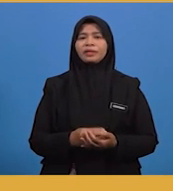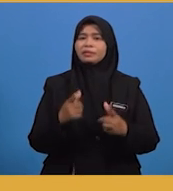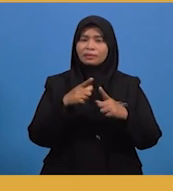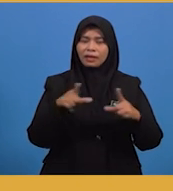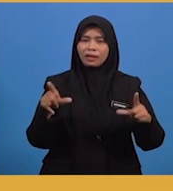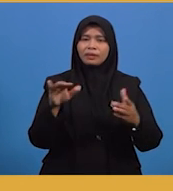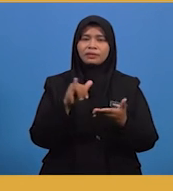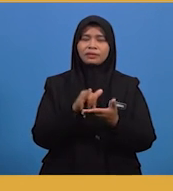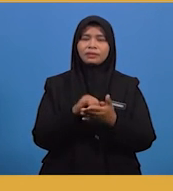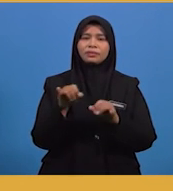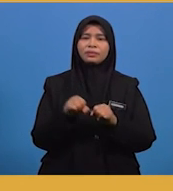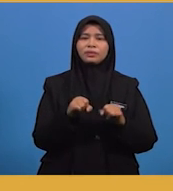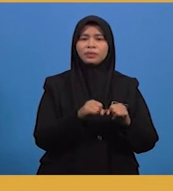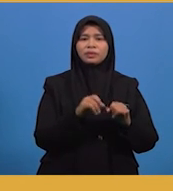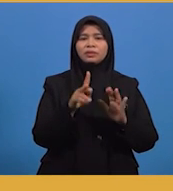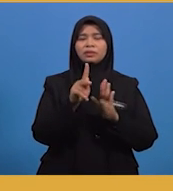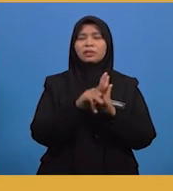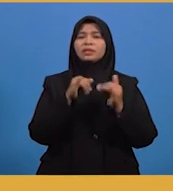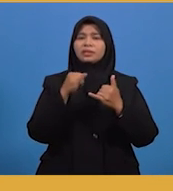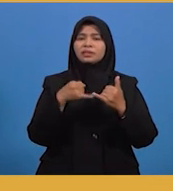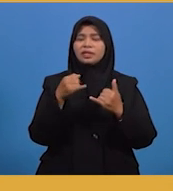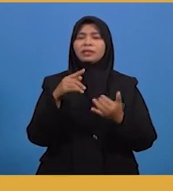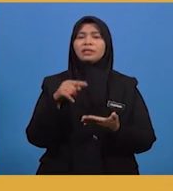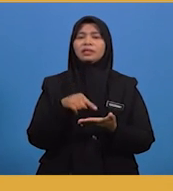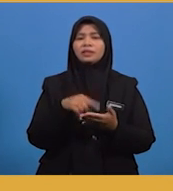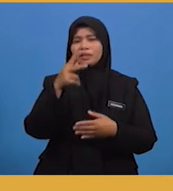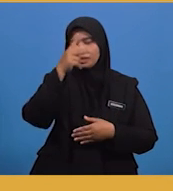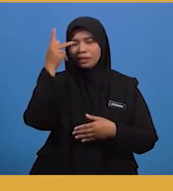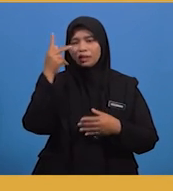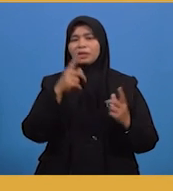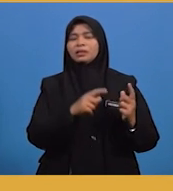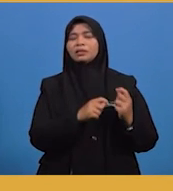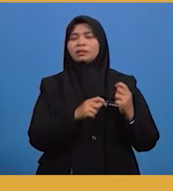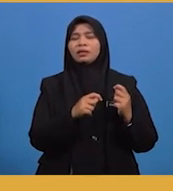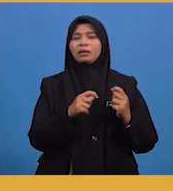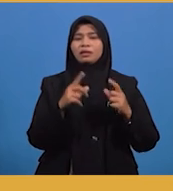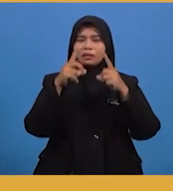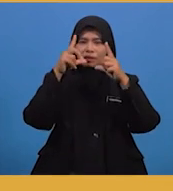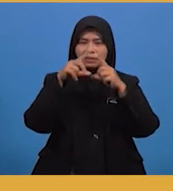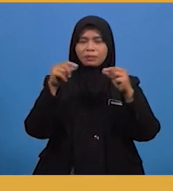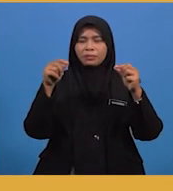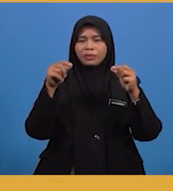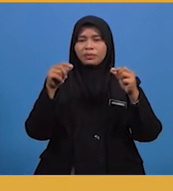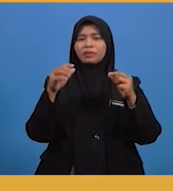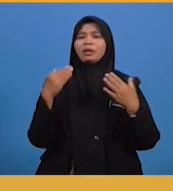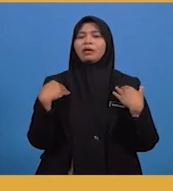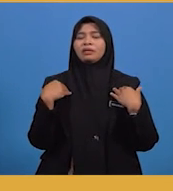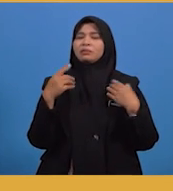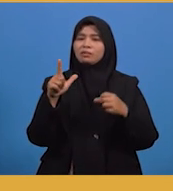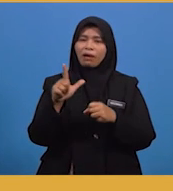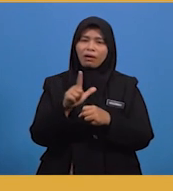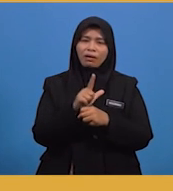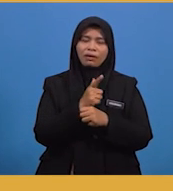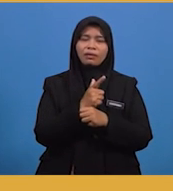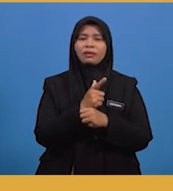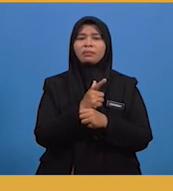Selain itu juga, kejayaan ini kerana tentera Jepun mempunyai kelengkapan perang yang baik